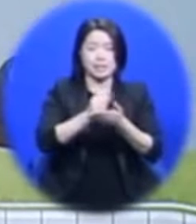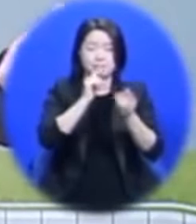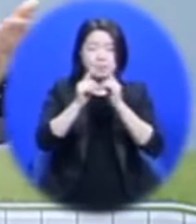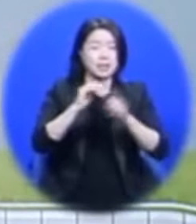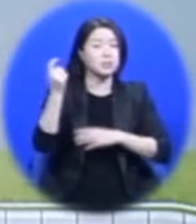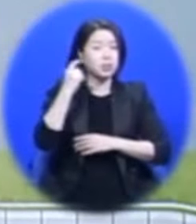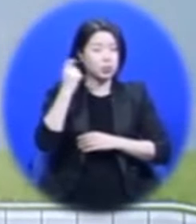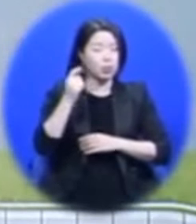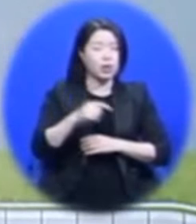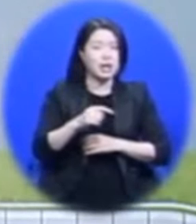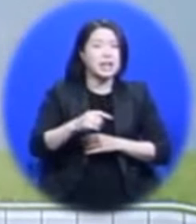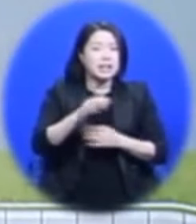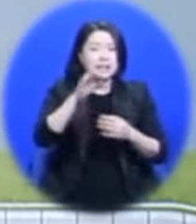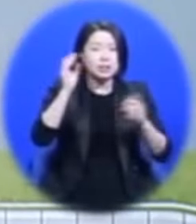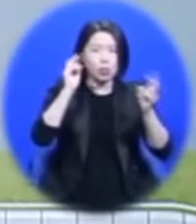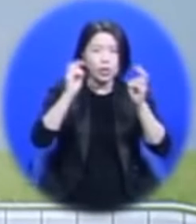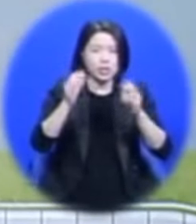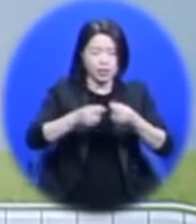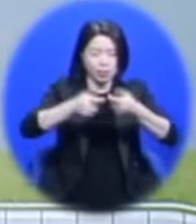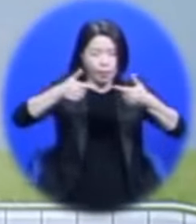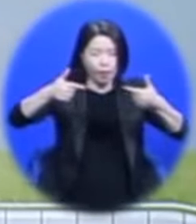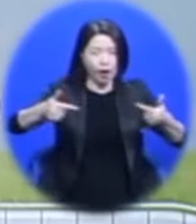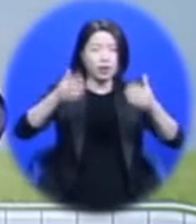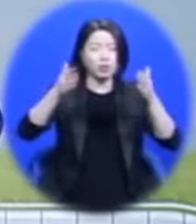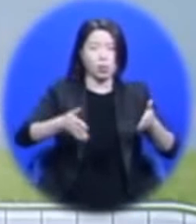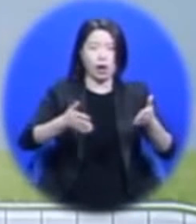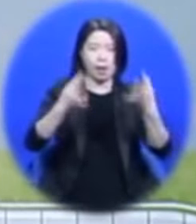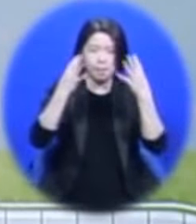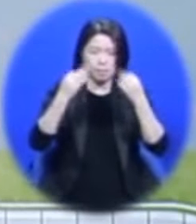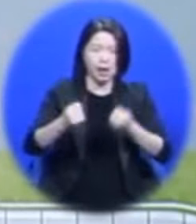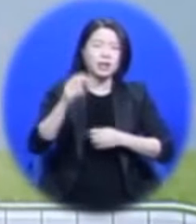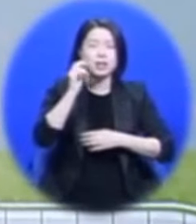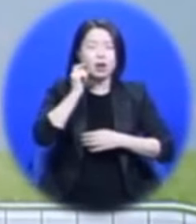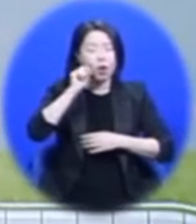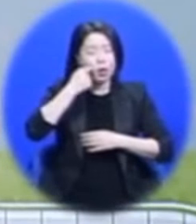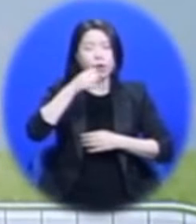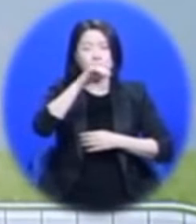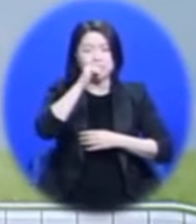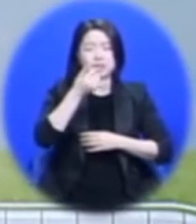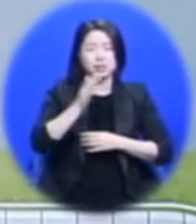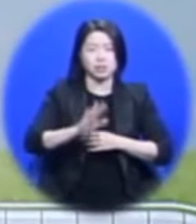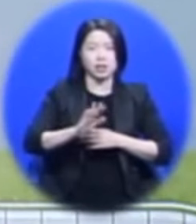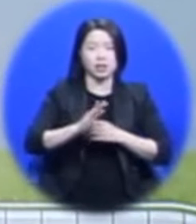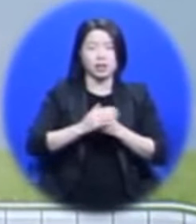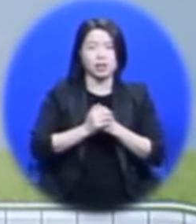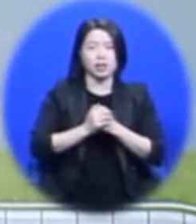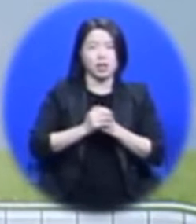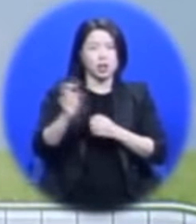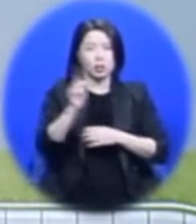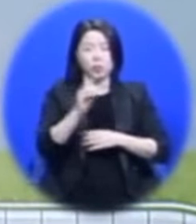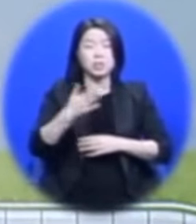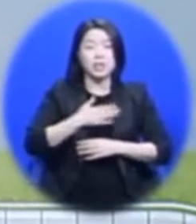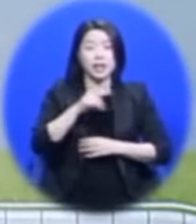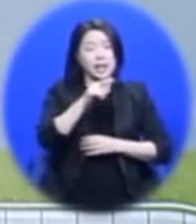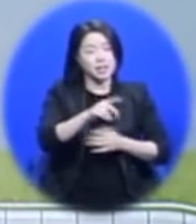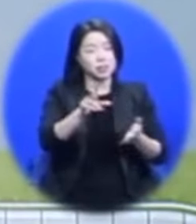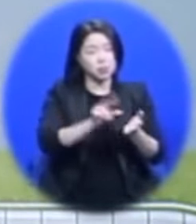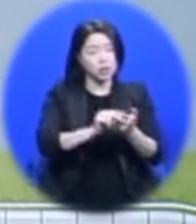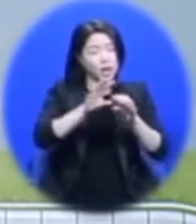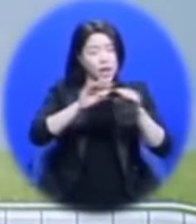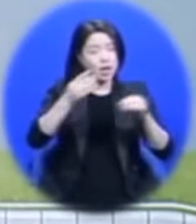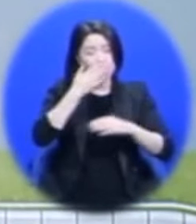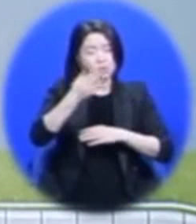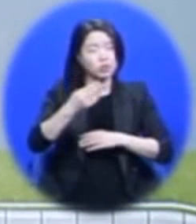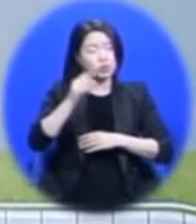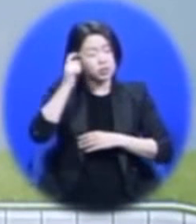이랜드를 이렇게 키워오는 동안에 수 없는 어려운 일이 있었다는 겁니다. 도무지 내가 이 문제를 해결할 수